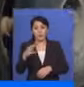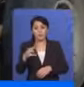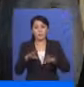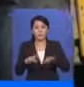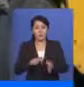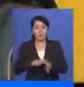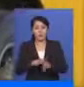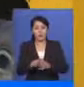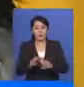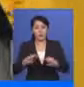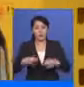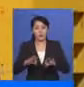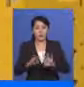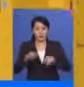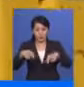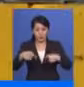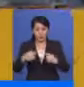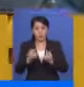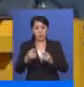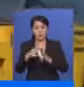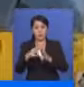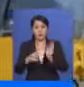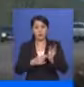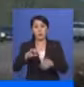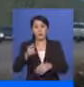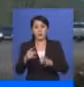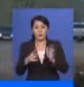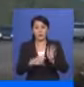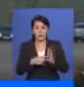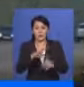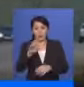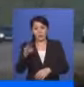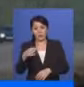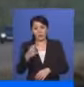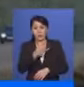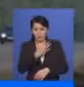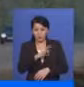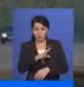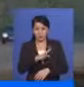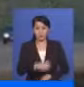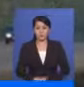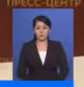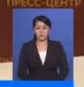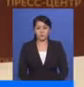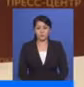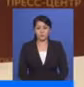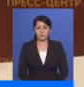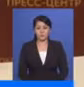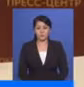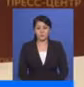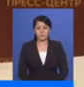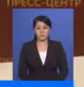жергілікті автомобиль жолдарын қалыпқа келтіруге 18,7 миллиард теңге қаражат бөлінді. Отремонтировано